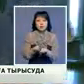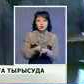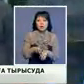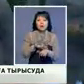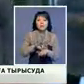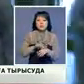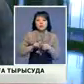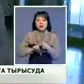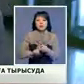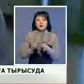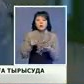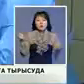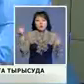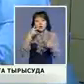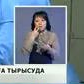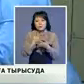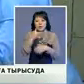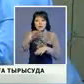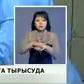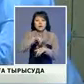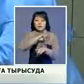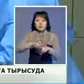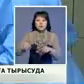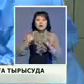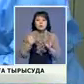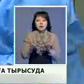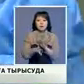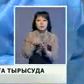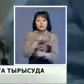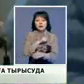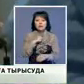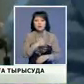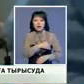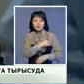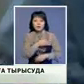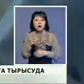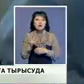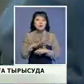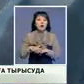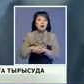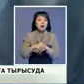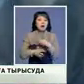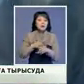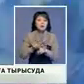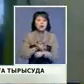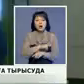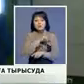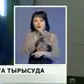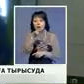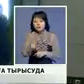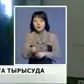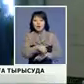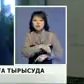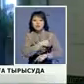қауіпті тұмау жұқтырған адам анықтала қалған жағдайда қалай әрекет ету керектігін пысықтады. Олар халықаралық рейспен ұшып келетін